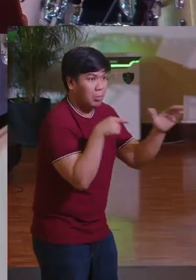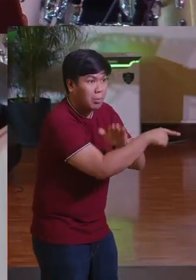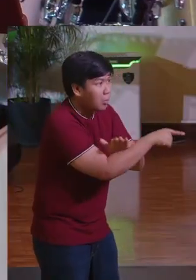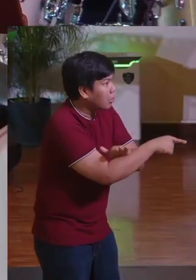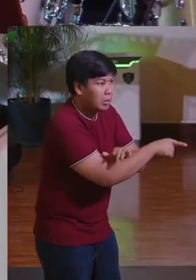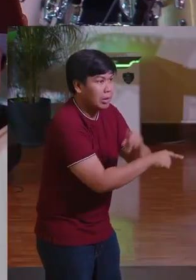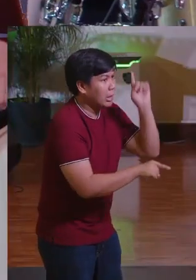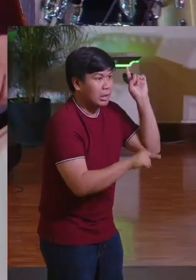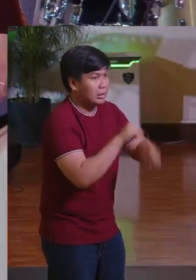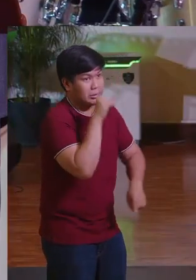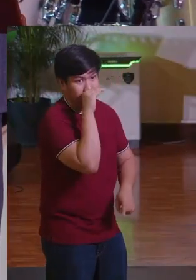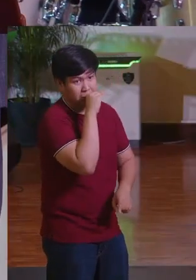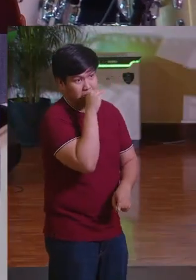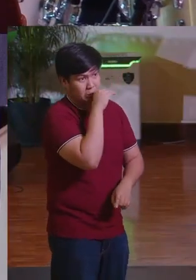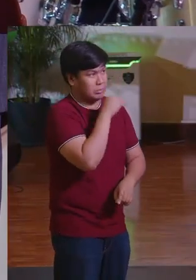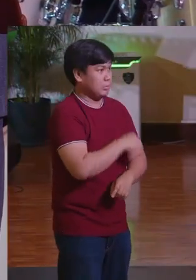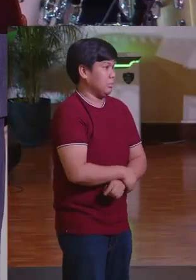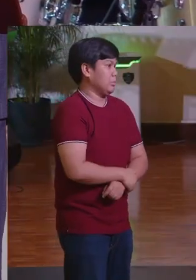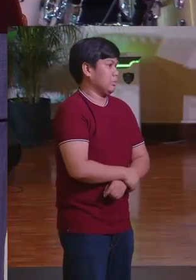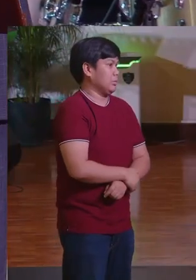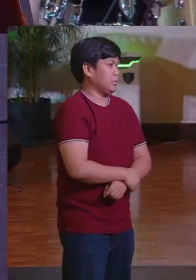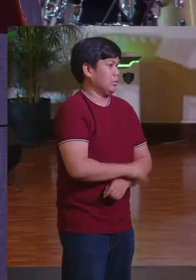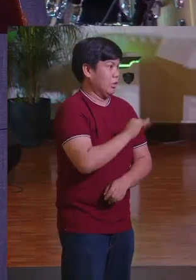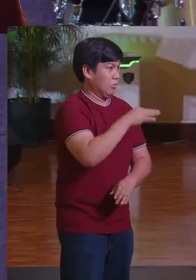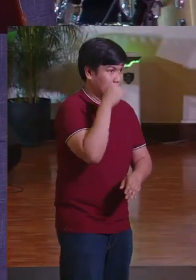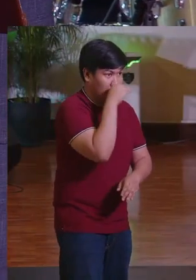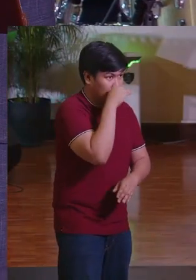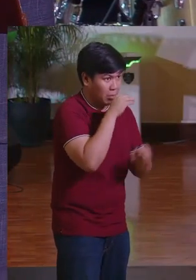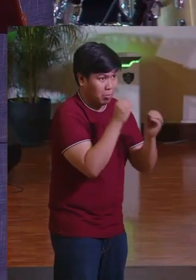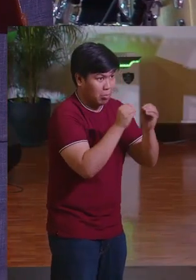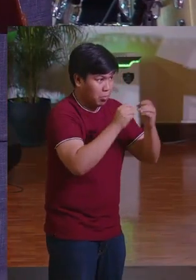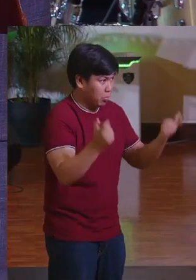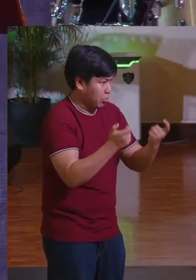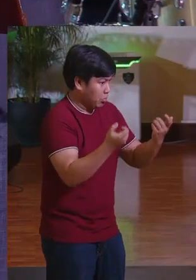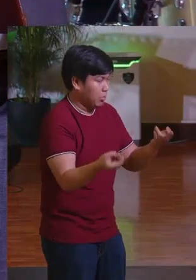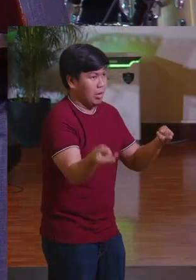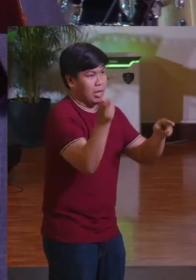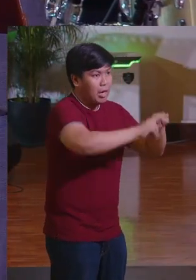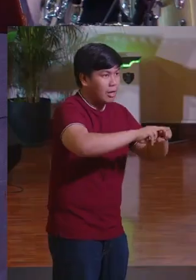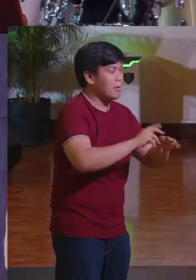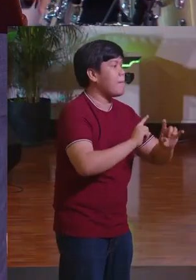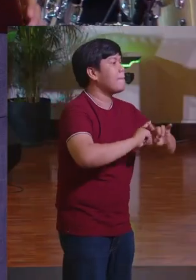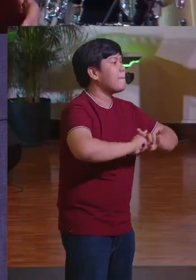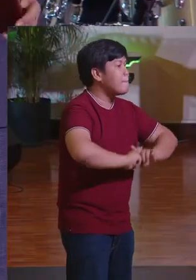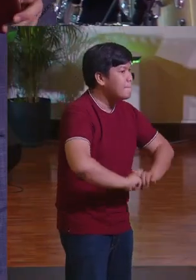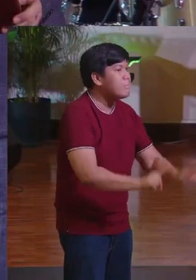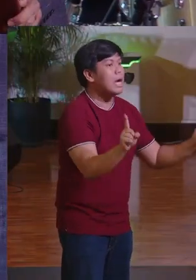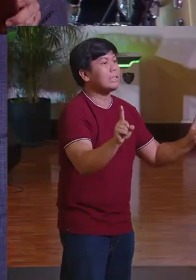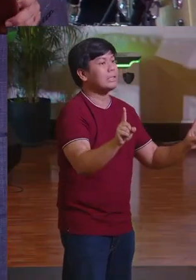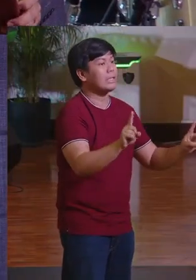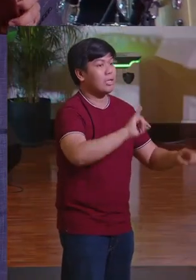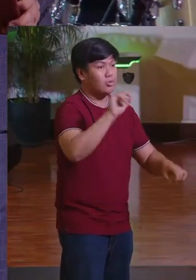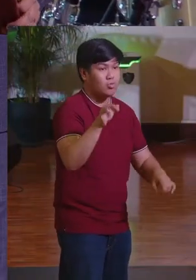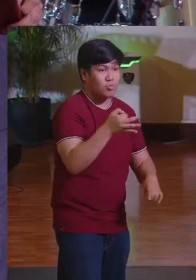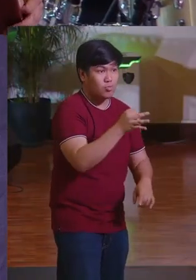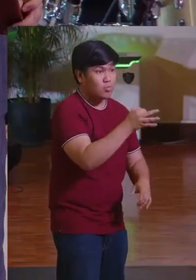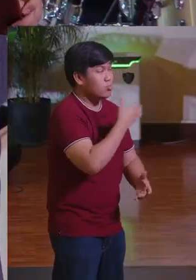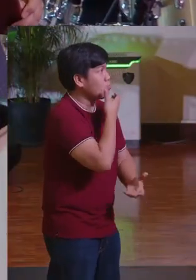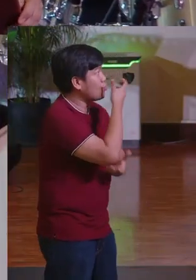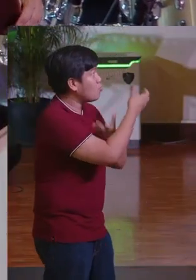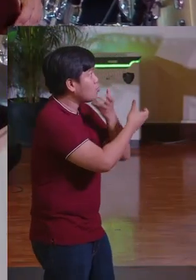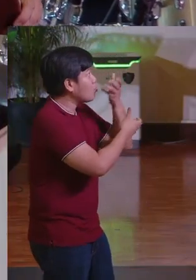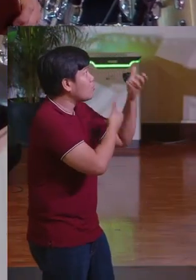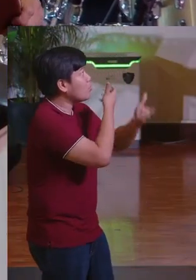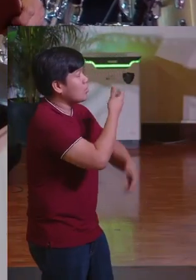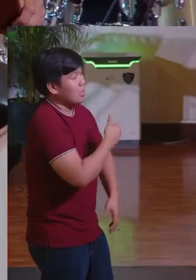Booking na. Kaya wala siyang ibang gagawin kundi aminin. Subalit ang kanya pong confession ay parang contradiction